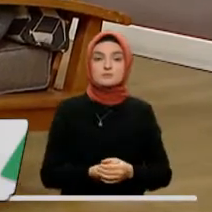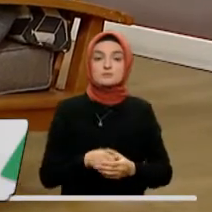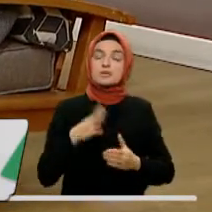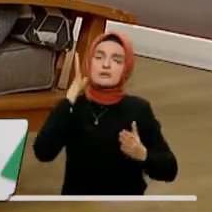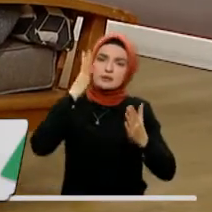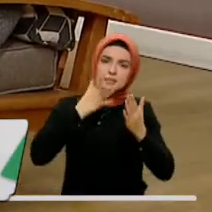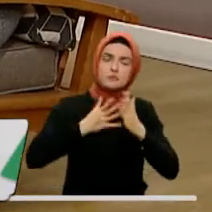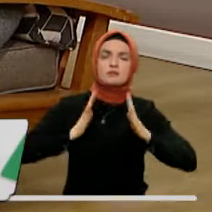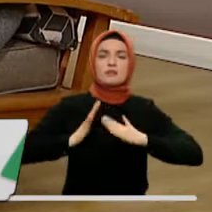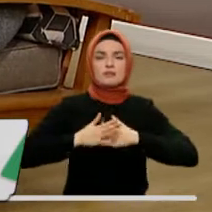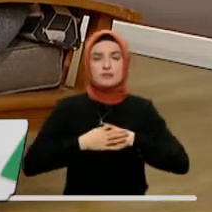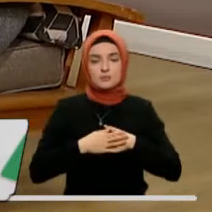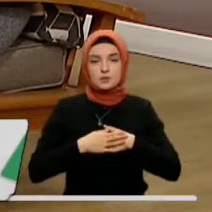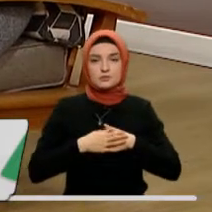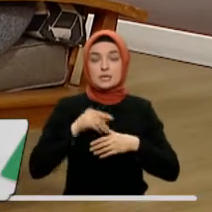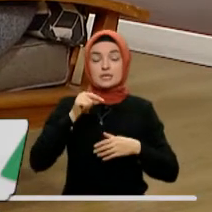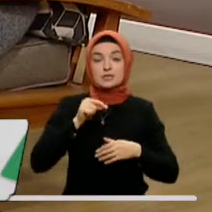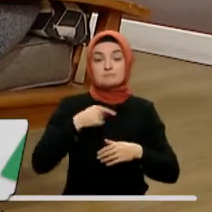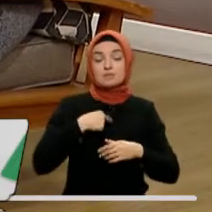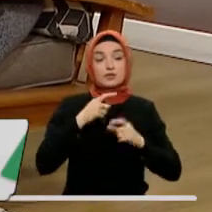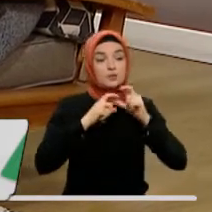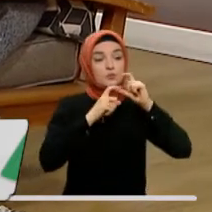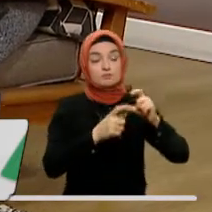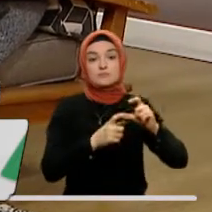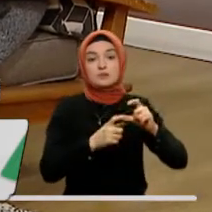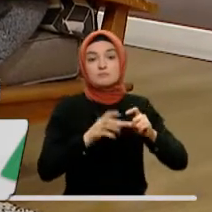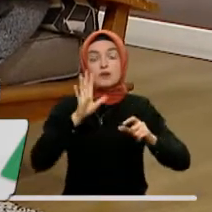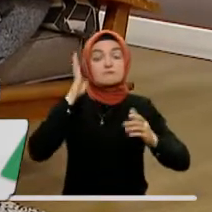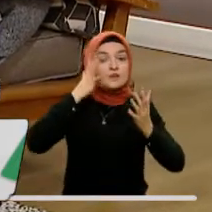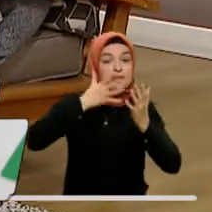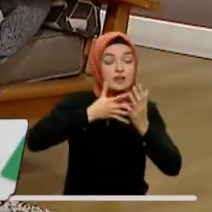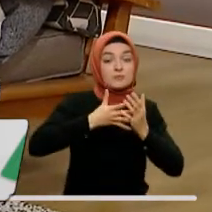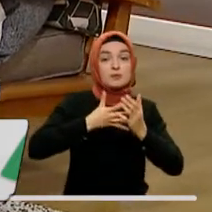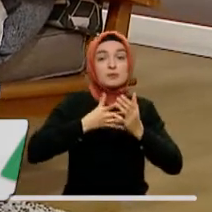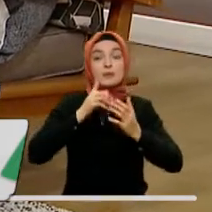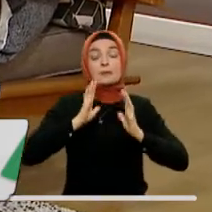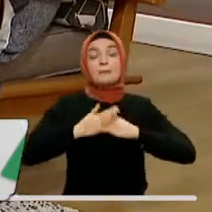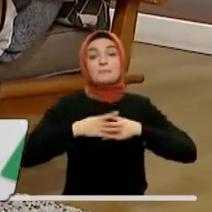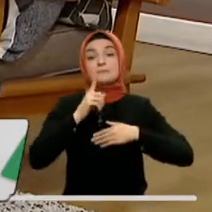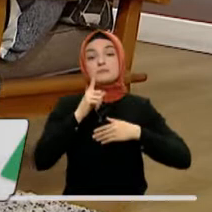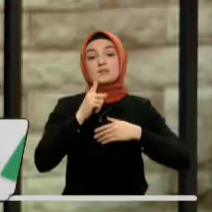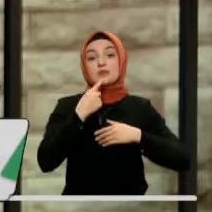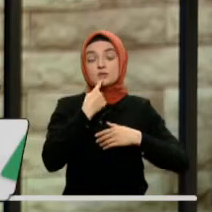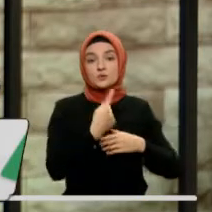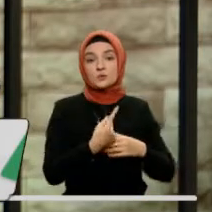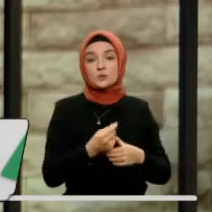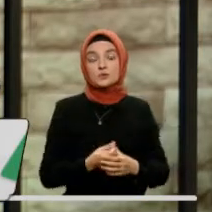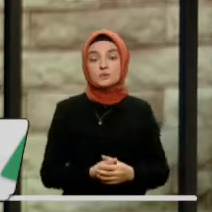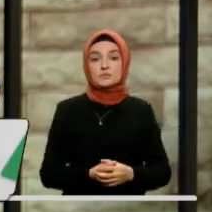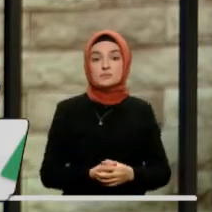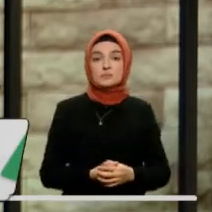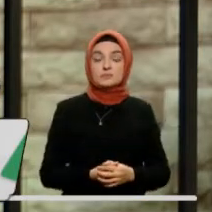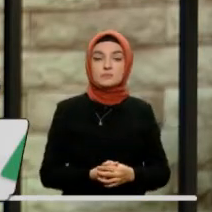namaz. Şimdi bana soruyorlar. Hocam 5 vakit namaz kılan biriyle evlenmek istiyorum. Kızlarımız daha çok bu noktada